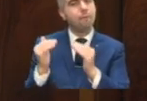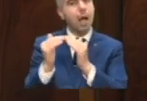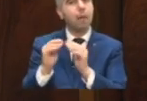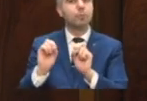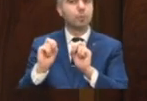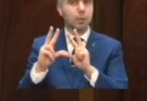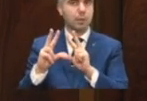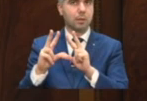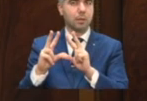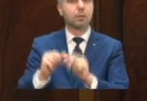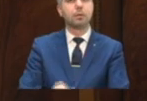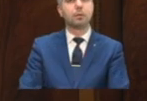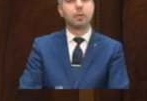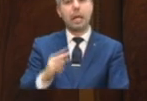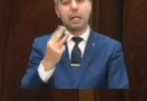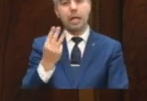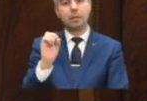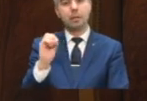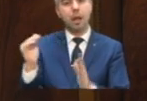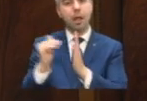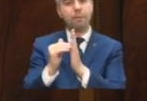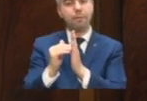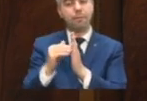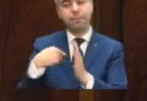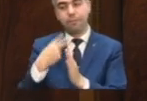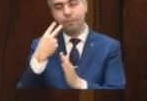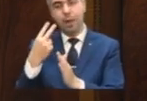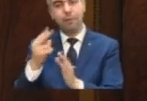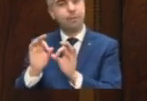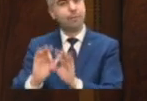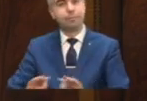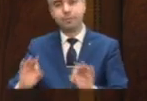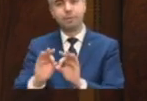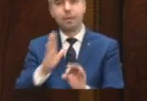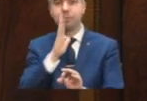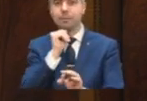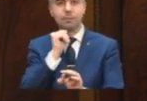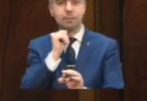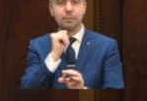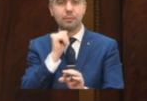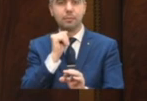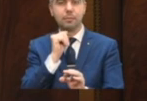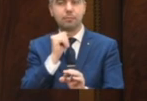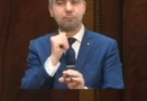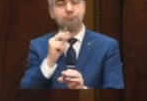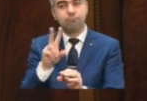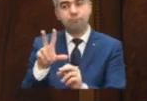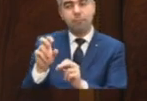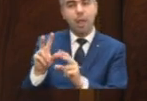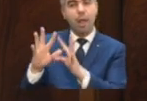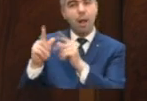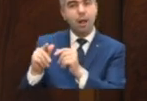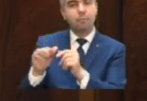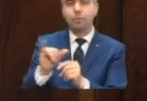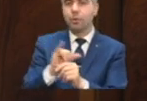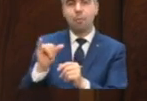الارقام ما كنعرفهمش، ديال 30,000 منصب شغل اللي تنشات في 3 سنين ما عرفتش منين جاو هاد الارقام، ما كاينين لا في